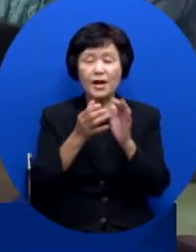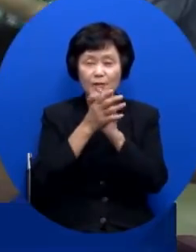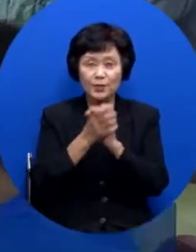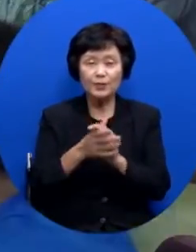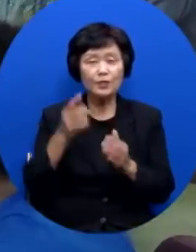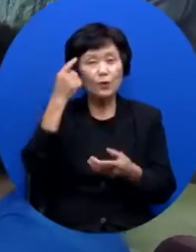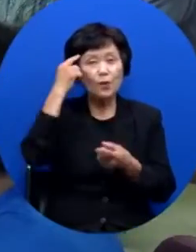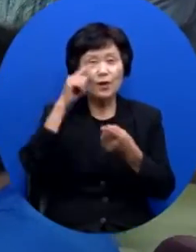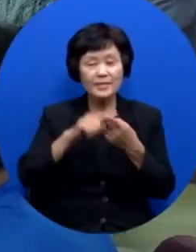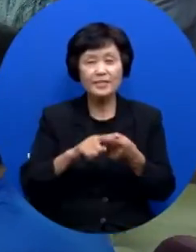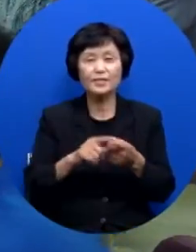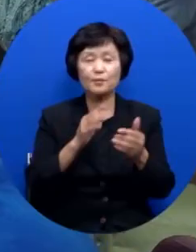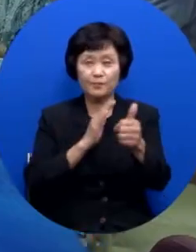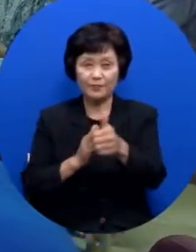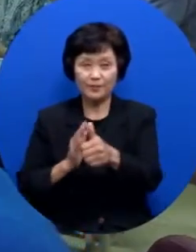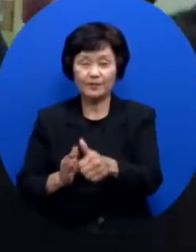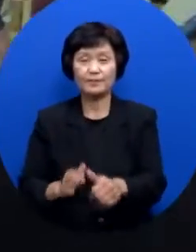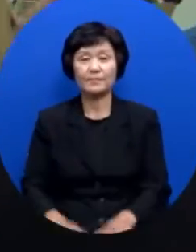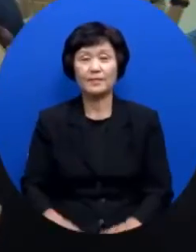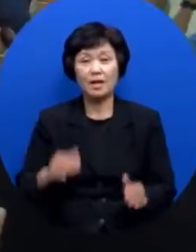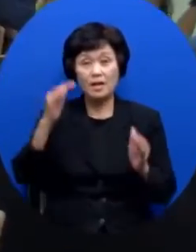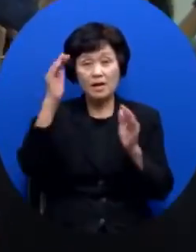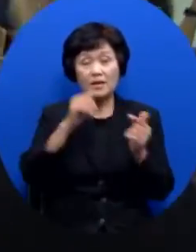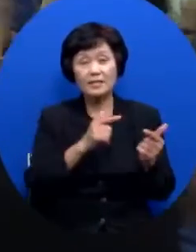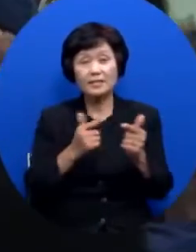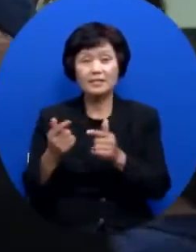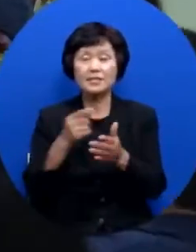부탁드리겠습니다. 필리핀 유학생들이 믿음 안에서